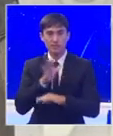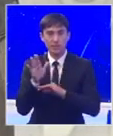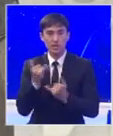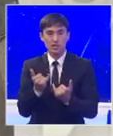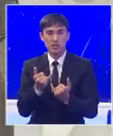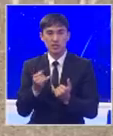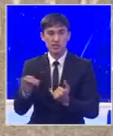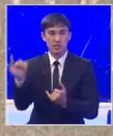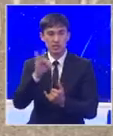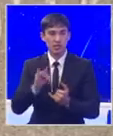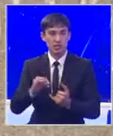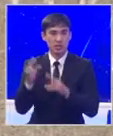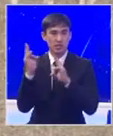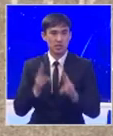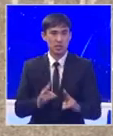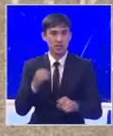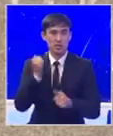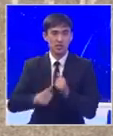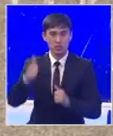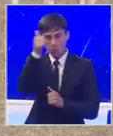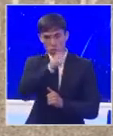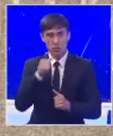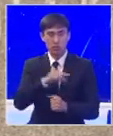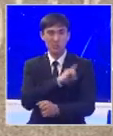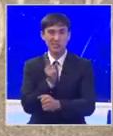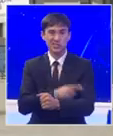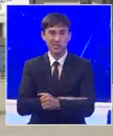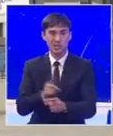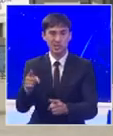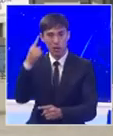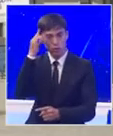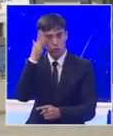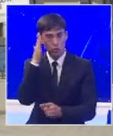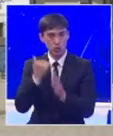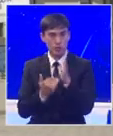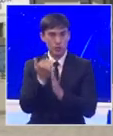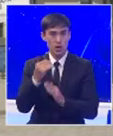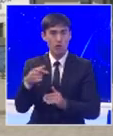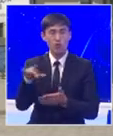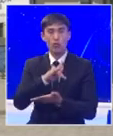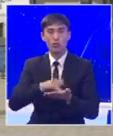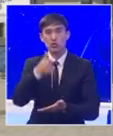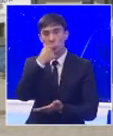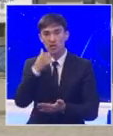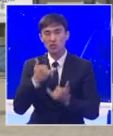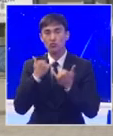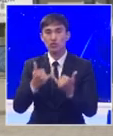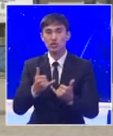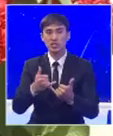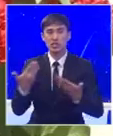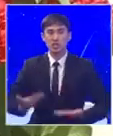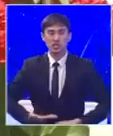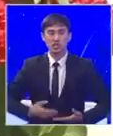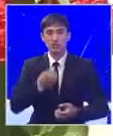историческая значимость этой трагедии с каждым годом становится только сильнее и осознаннее. В городе Жаркент, отдав дань уважения, жители